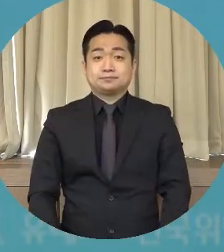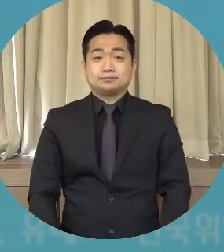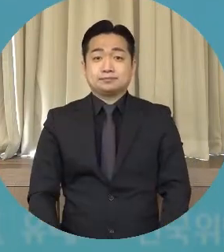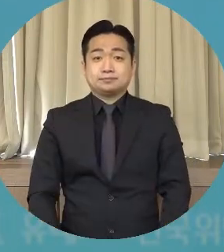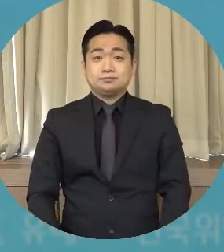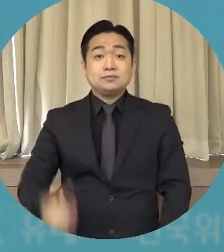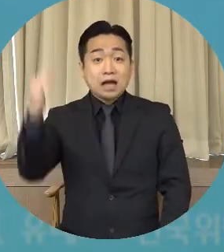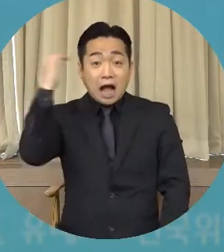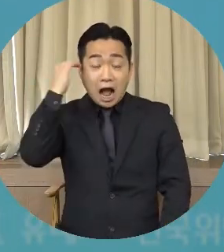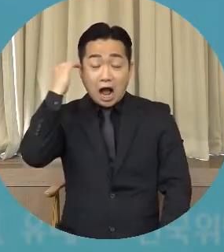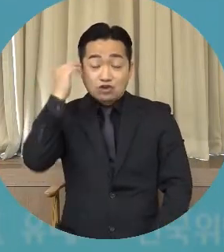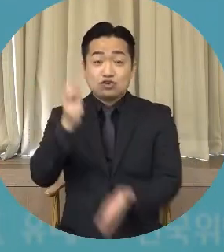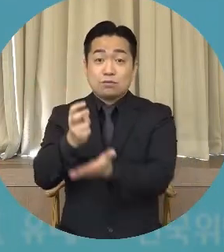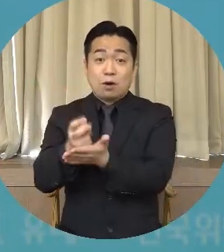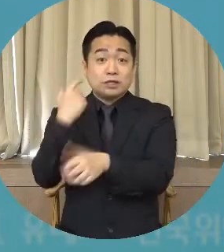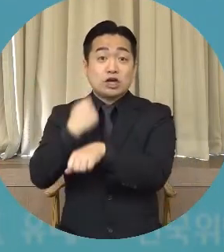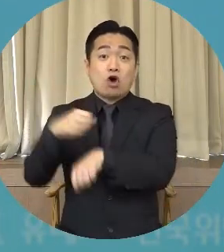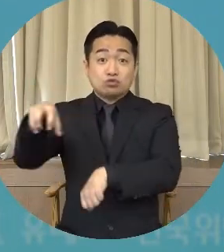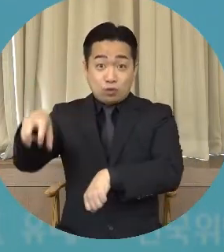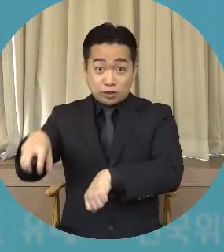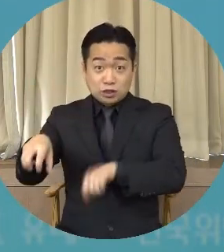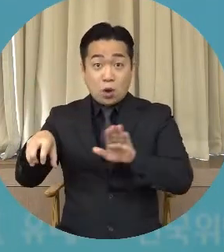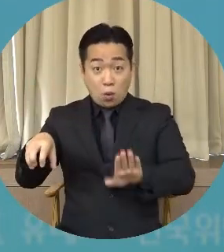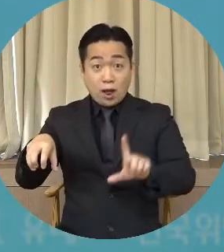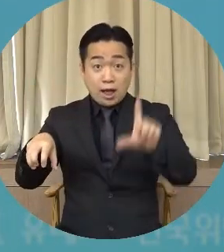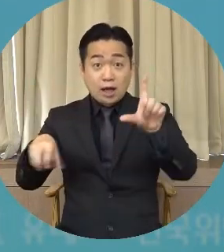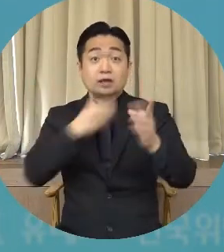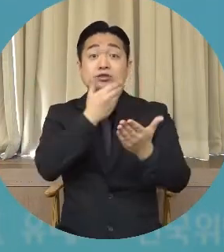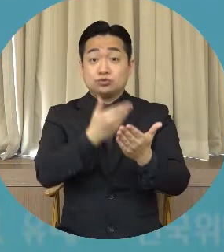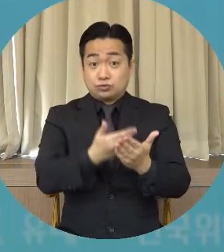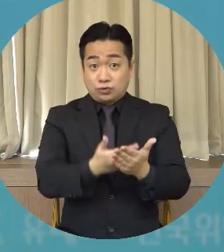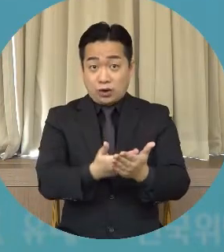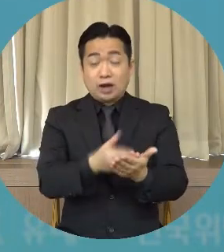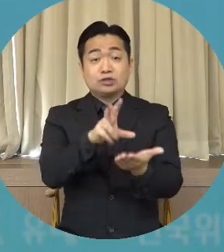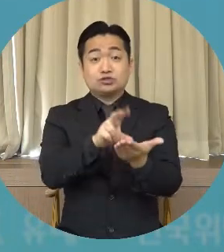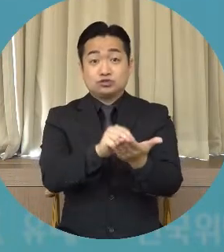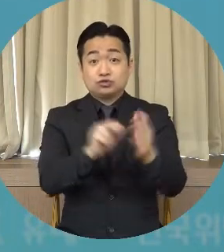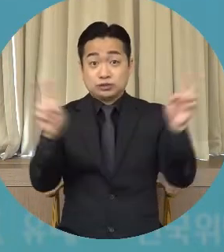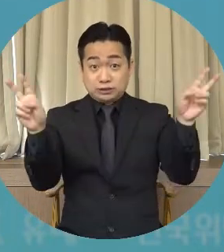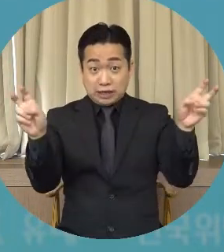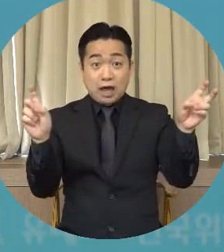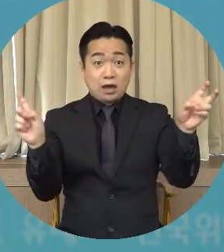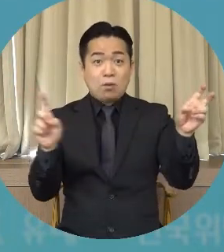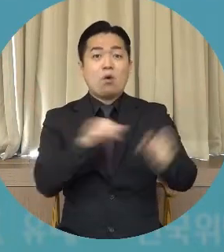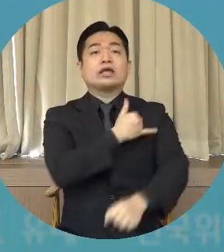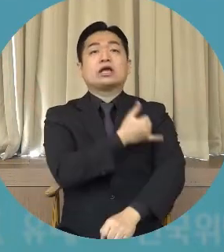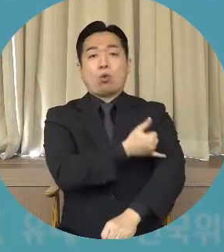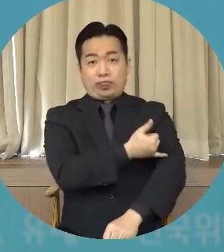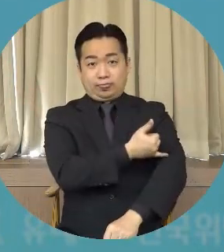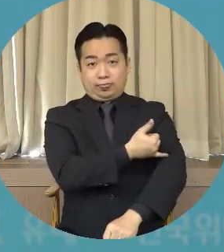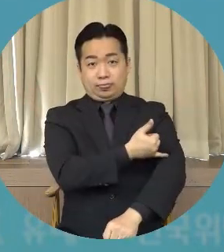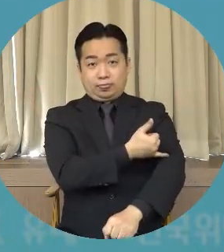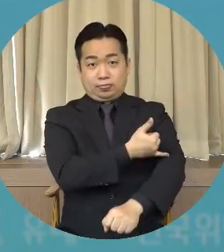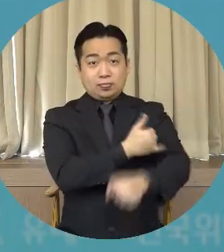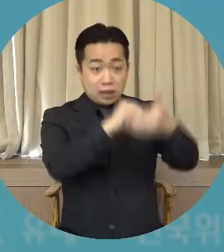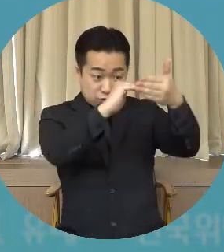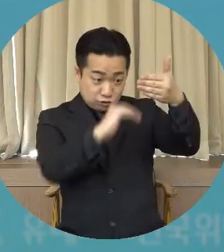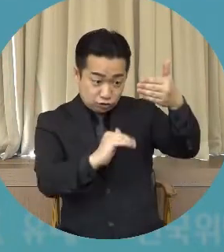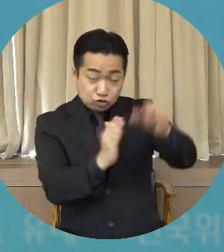한국법제연구원이 아무튼 올해에 굉장히 중요한 주제로 인권, 그 중에서도